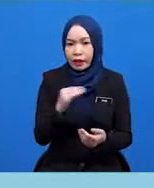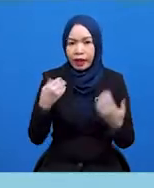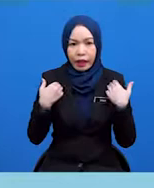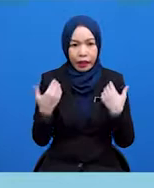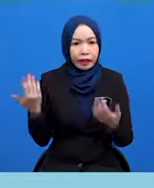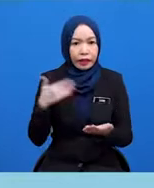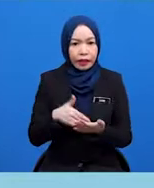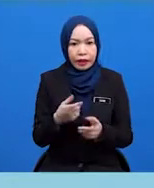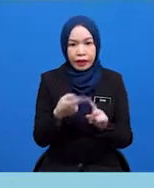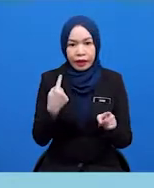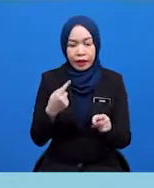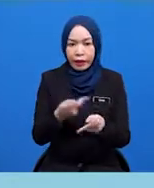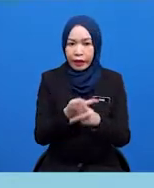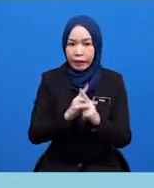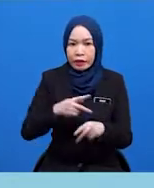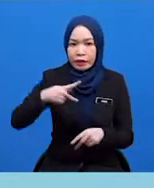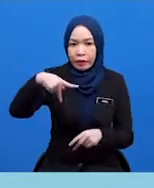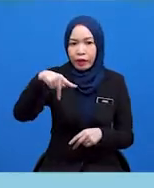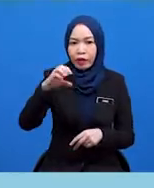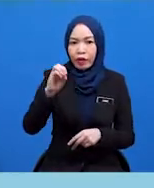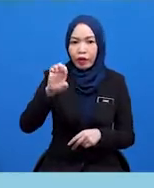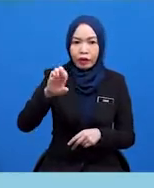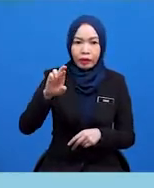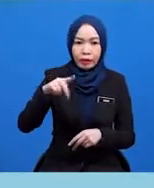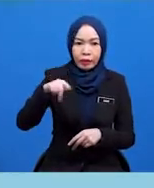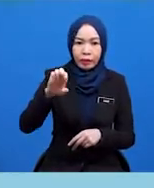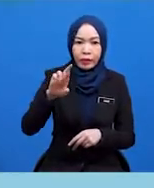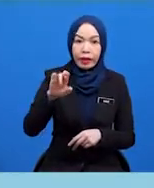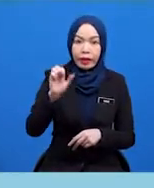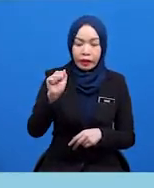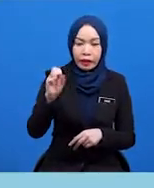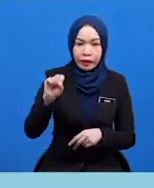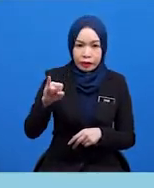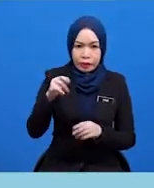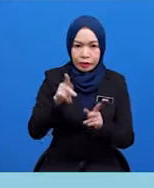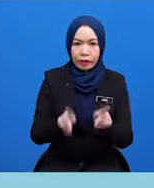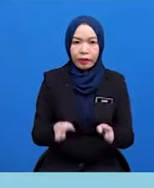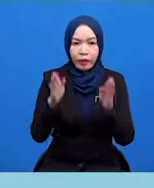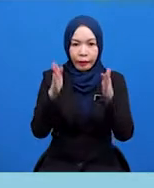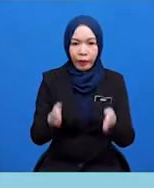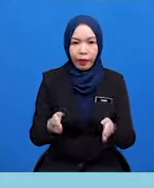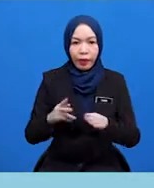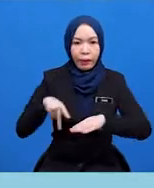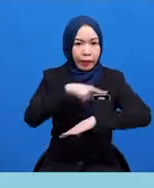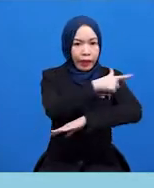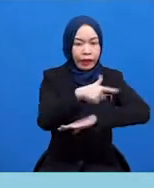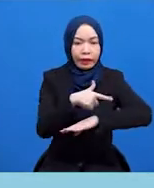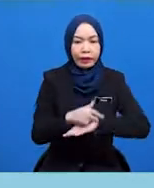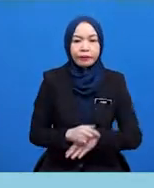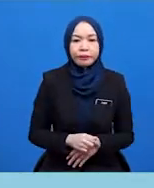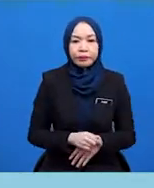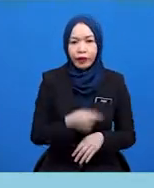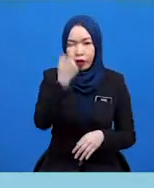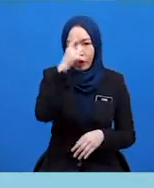pinjaman korporasi peladang yang ditubuhkan khas untuk membantu para pekebun kecil. Bagi